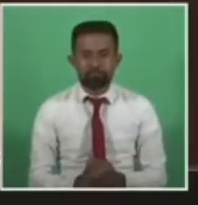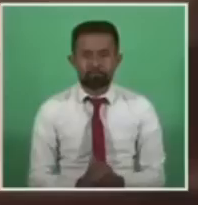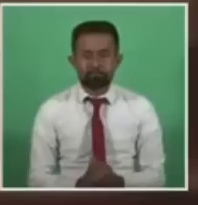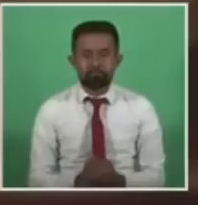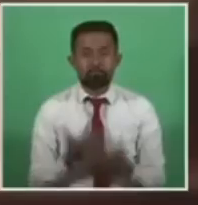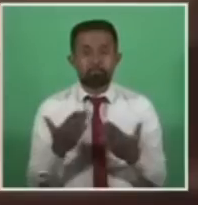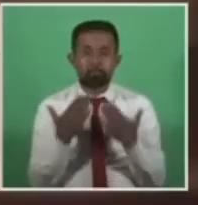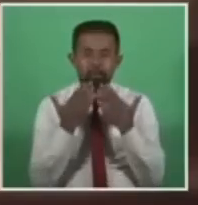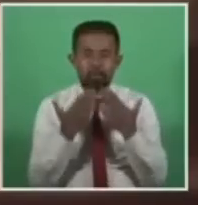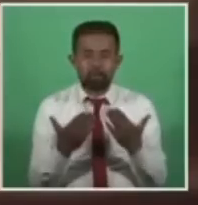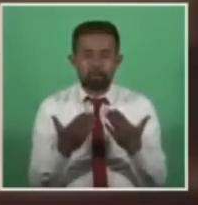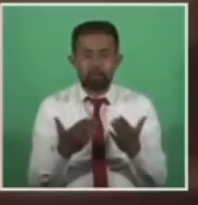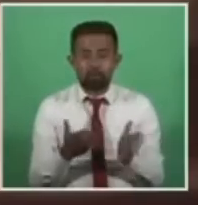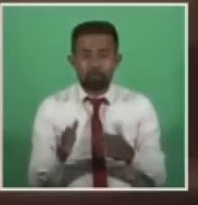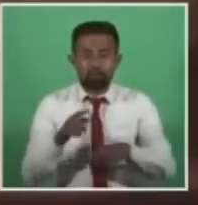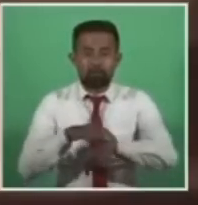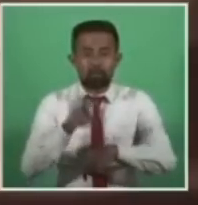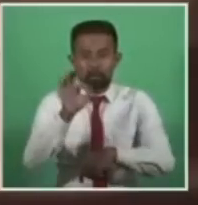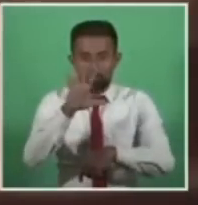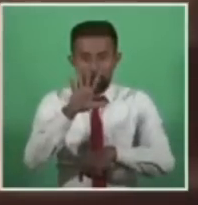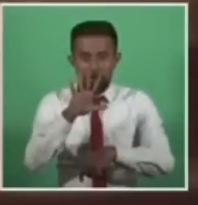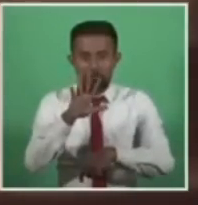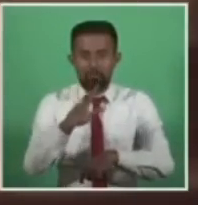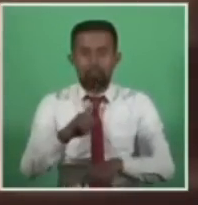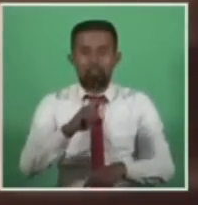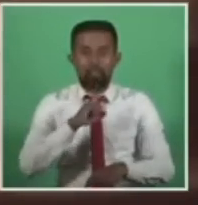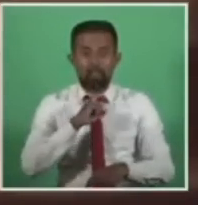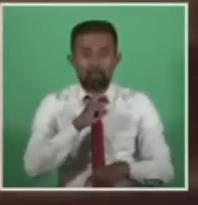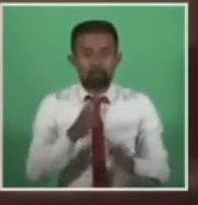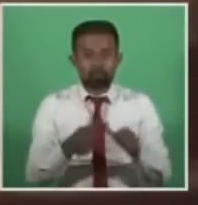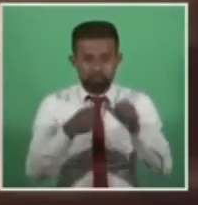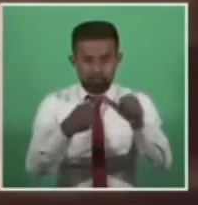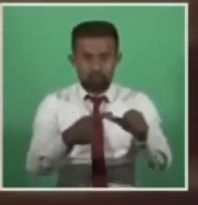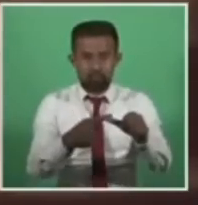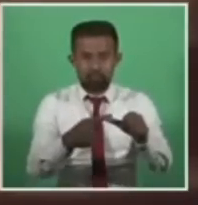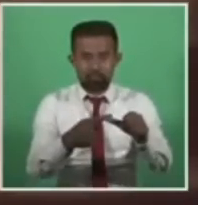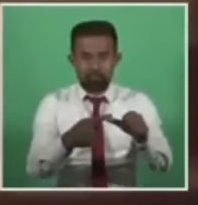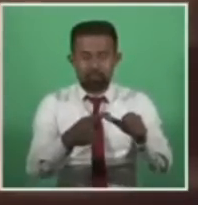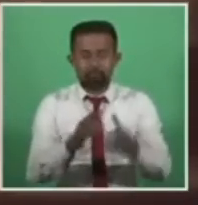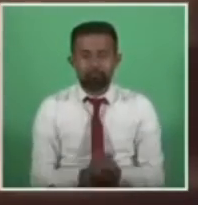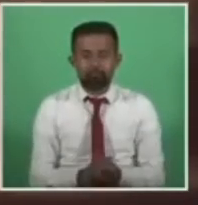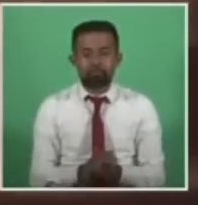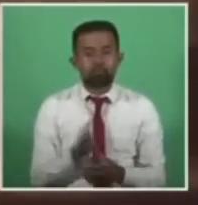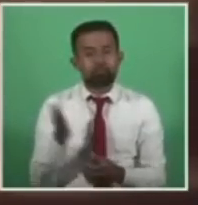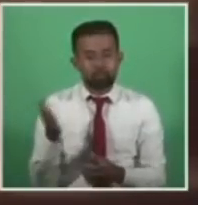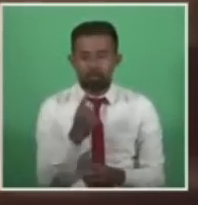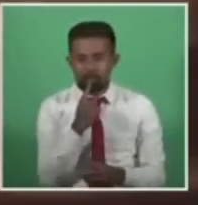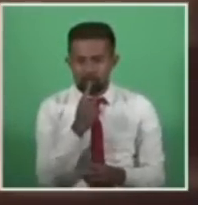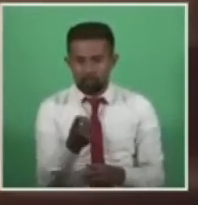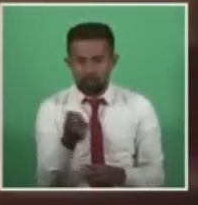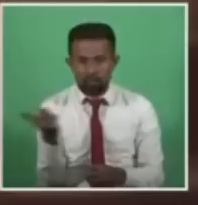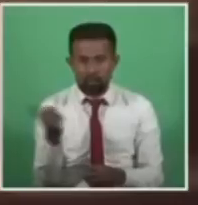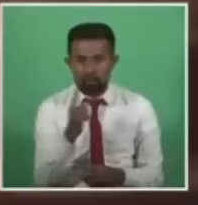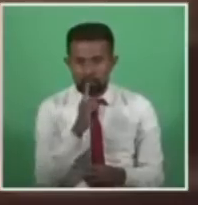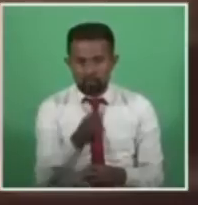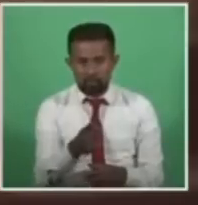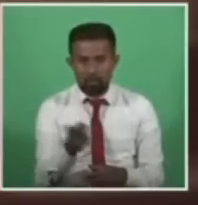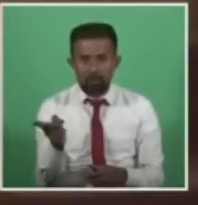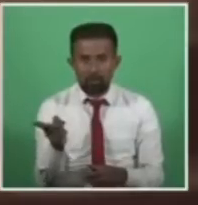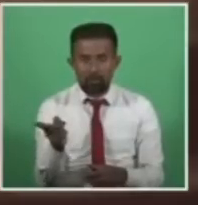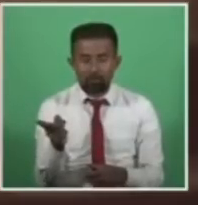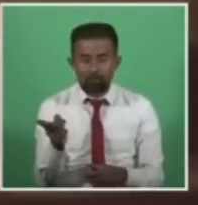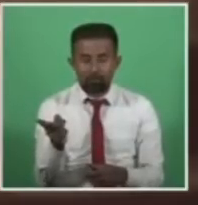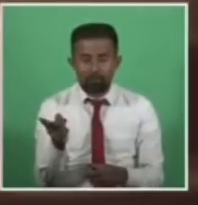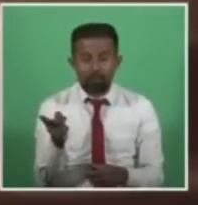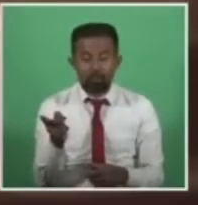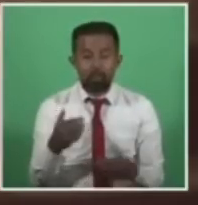බොහොම ස්තුතියි. අමතර විනාඩි 5ක් දුන්නාට මට මේ අඳුනාවට උත්තර දෙන්නත් එපයි. දැන් මෙයා කිව්වා, මෙතුමා කිව්වා,